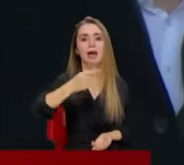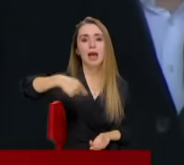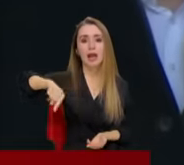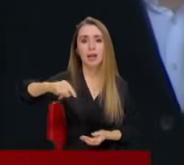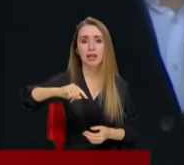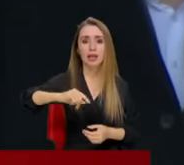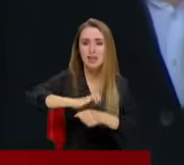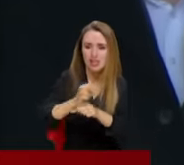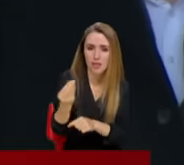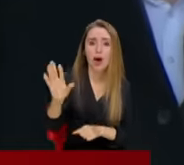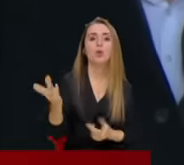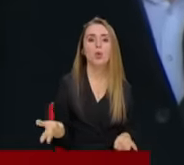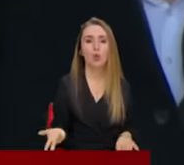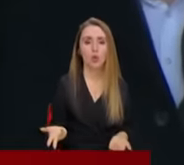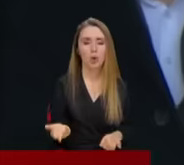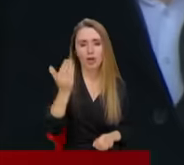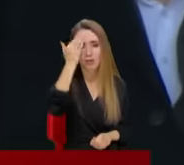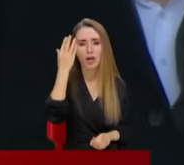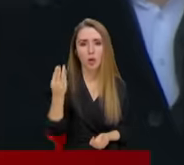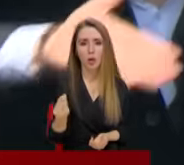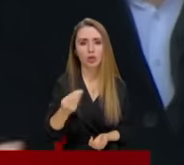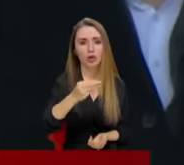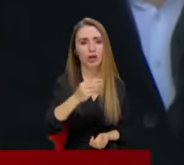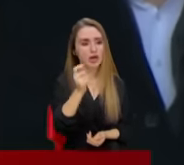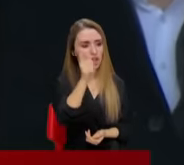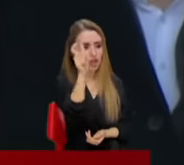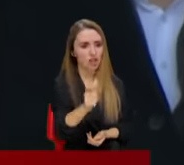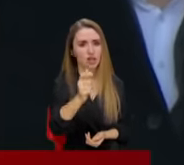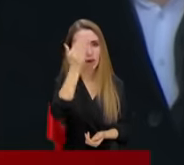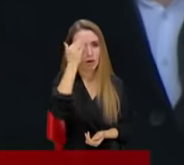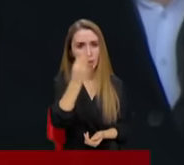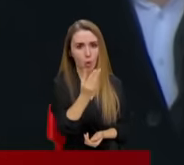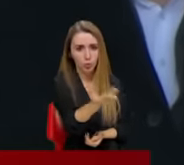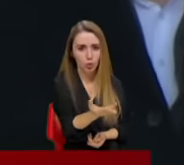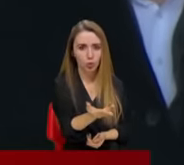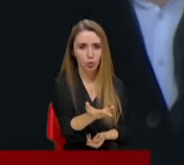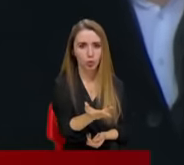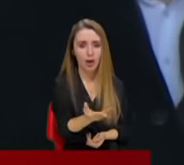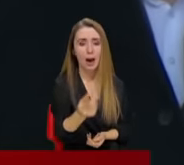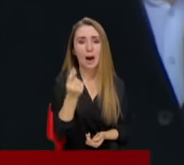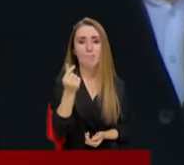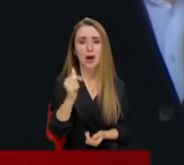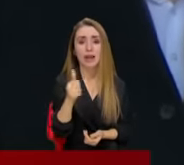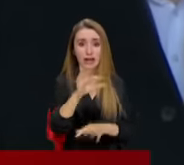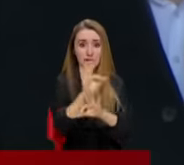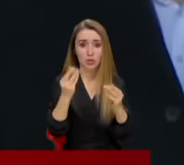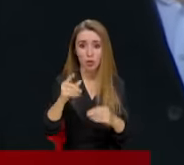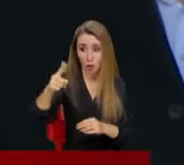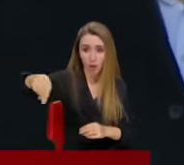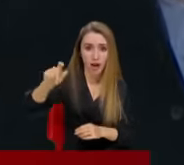sefil etmediler mi? İşçiyi sefil etmediler mi? Paramızı pul etmediler